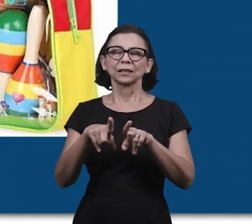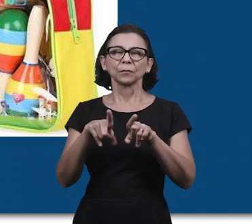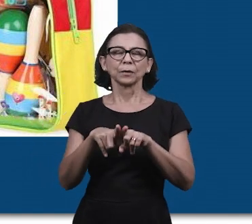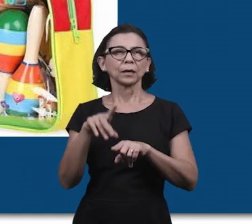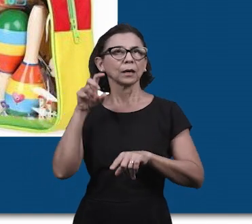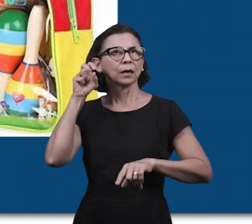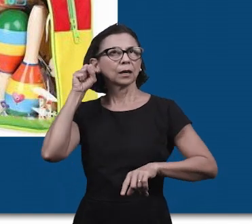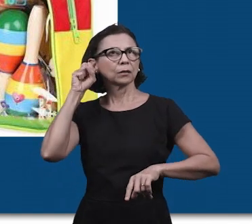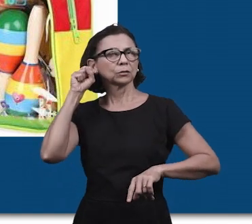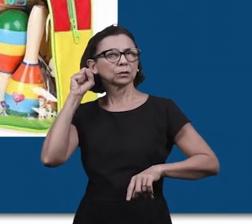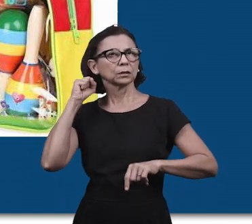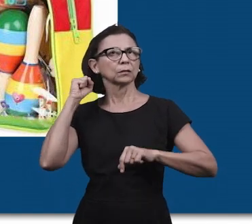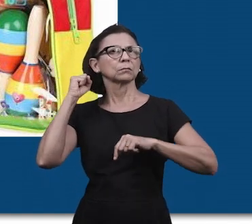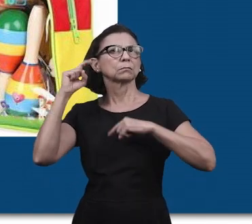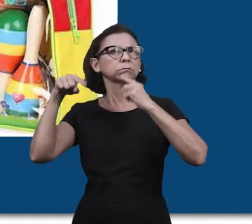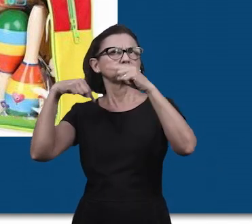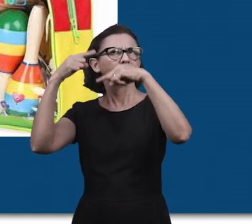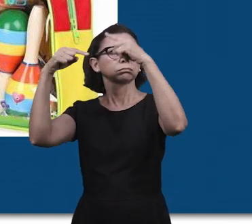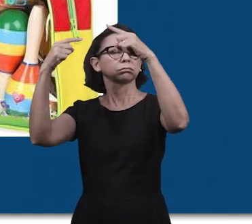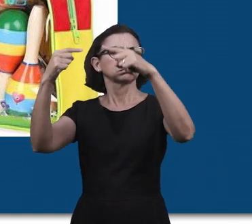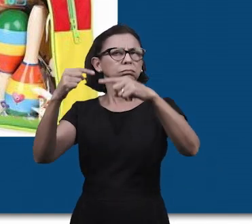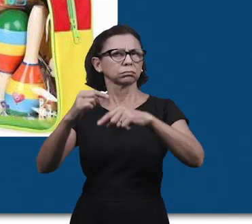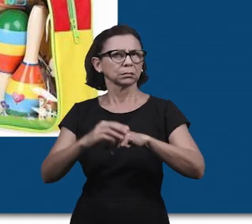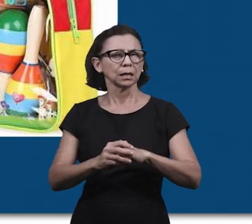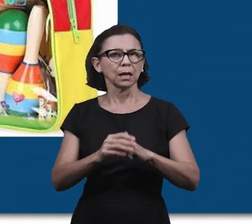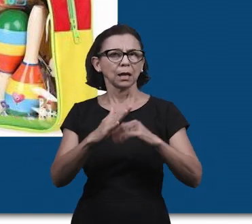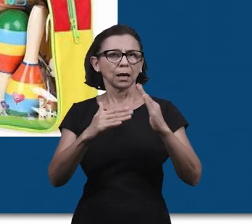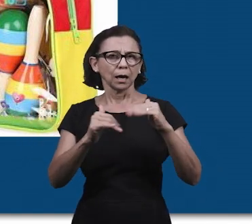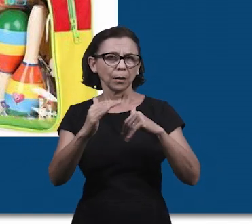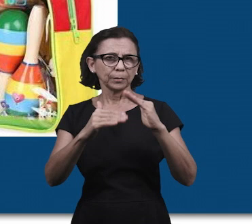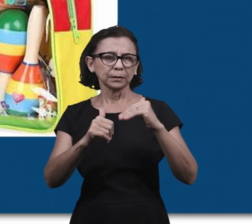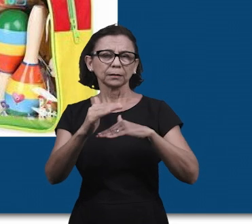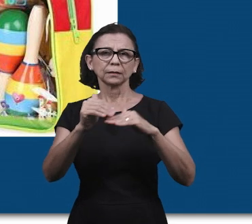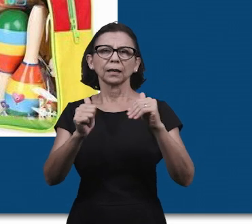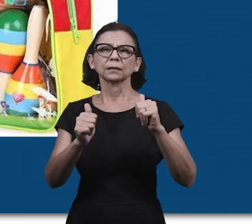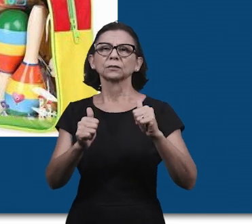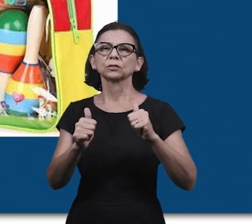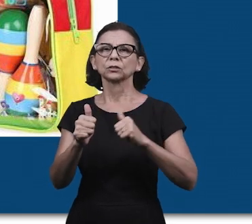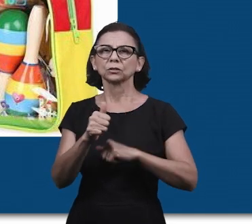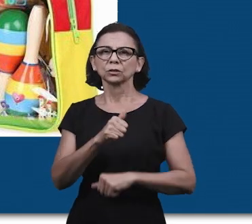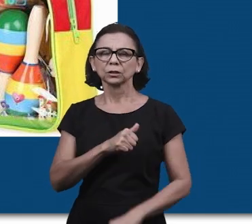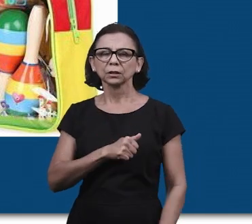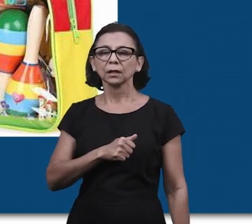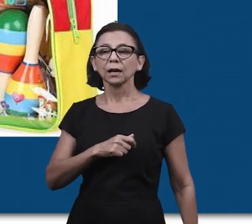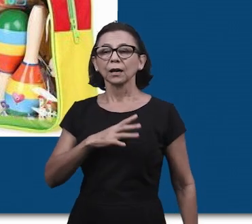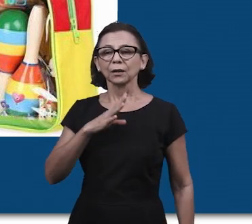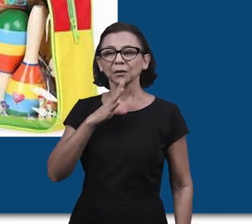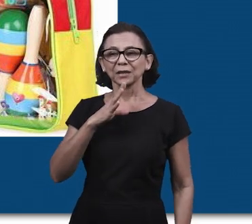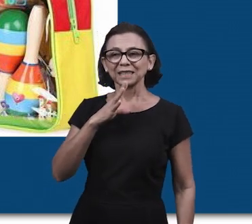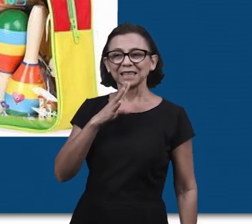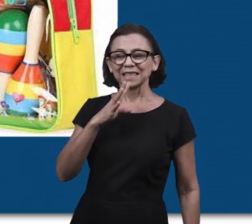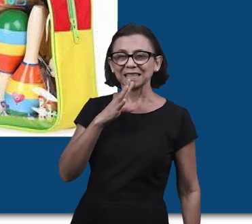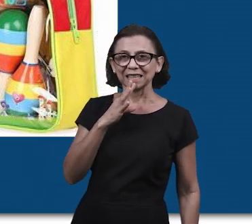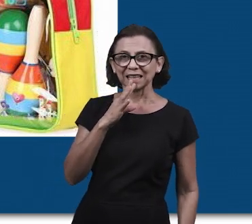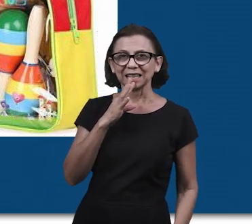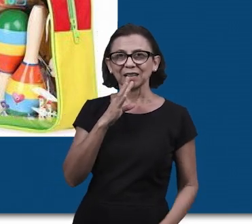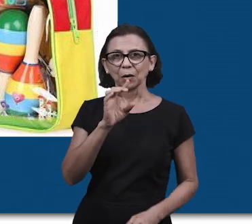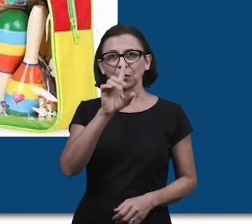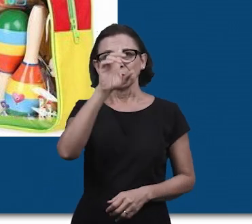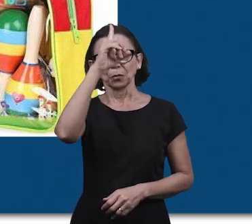et donc l'ampliation du vocabulaire, contribue pour le